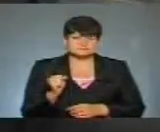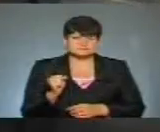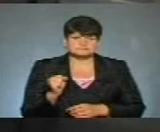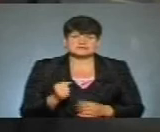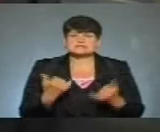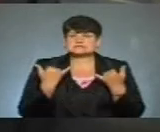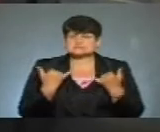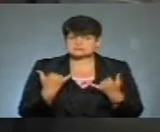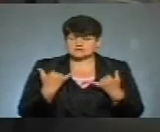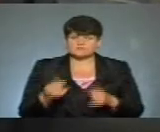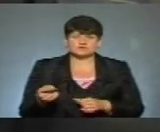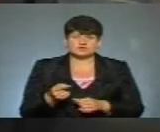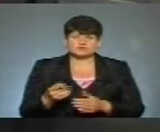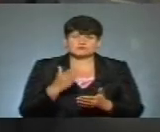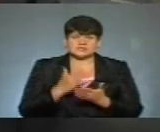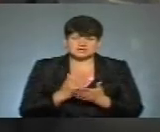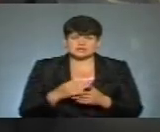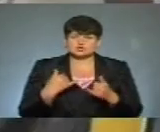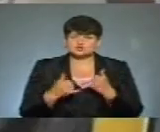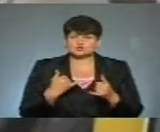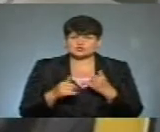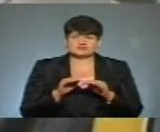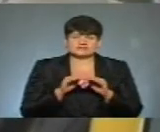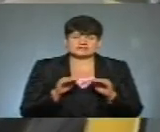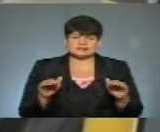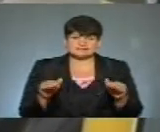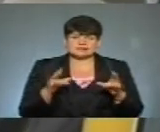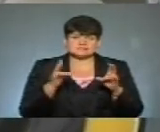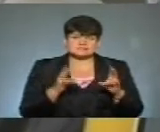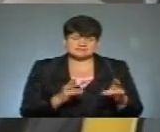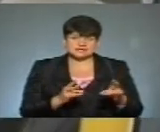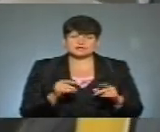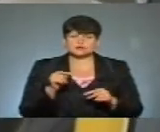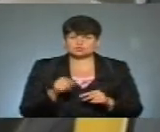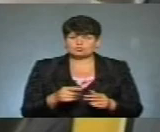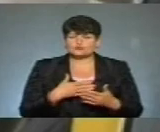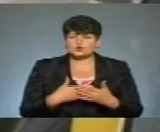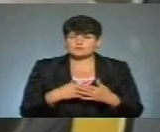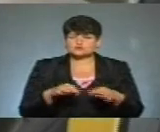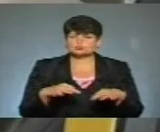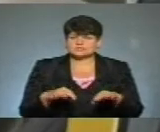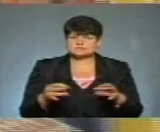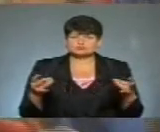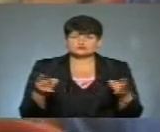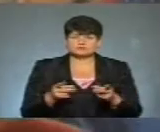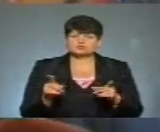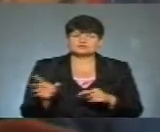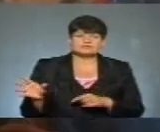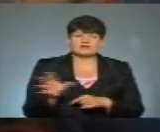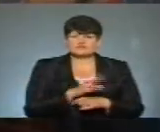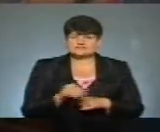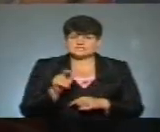Зараз в Тернополі є жовтий рівень епідеміологічної небезпеки, тому в громадському транспорті потрібно, щоб всі